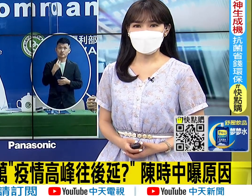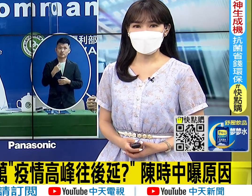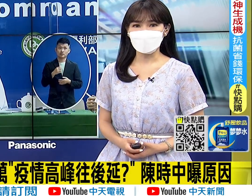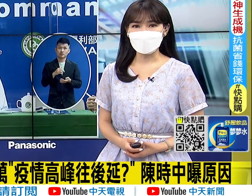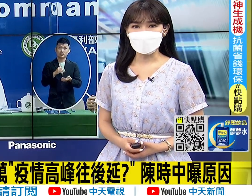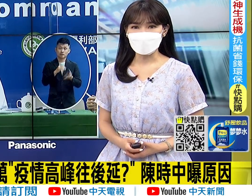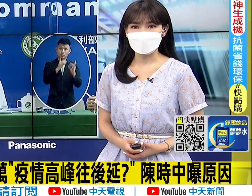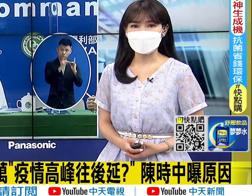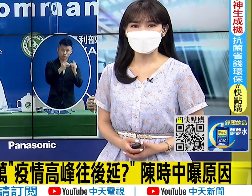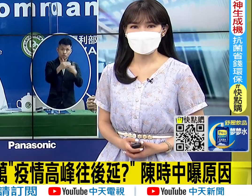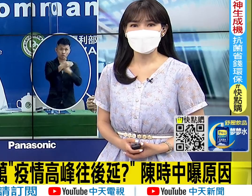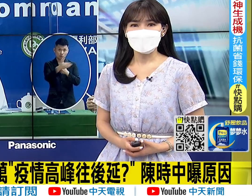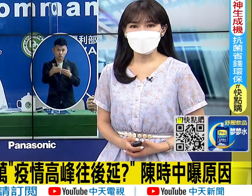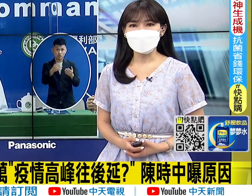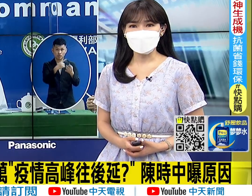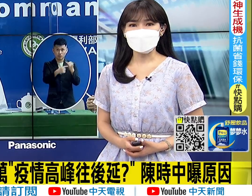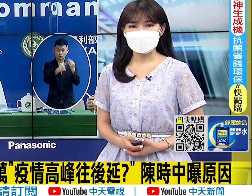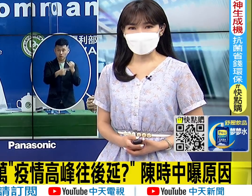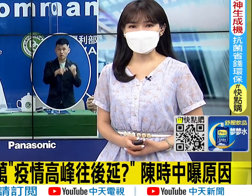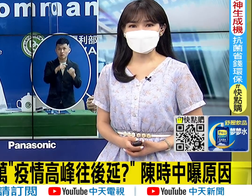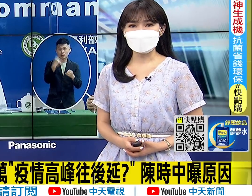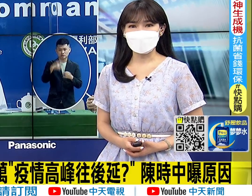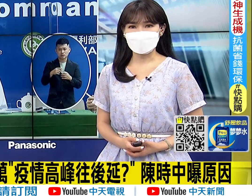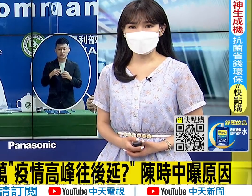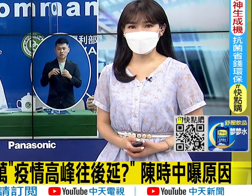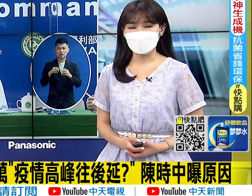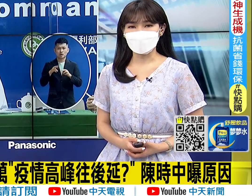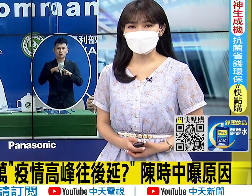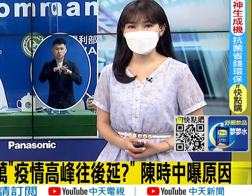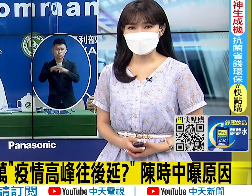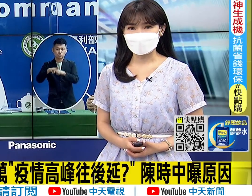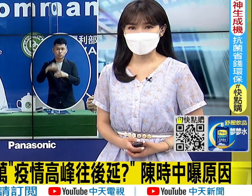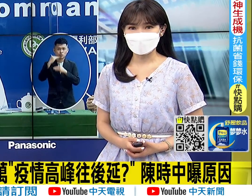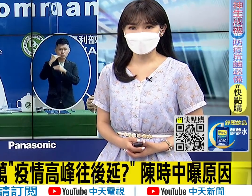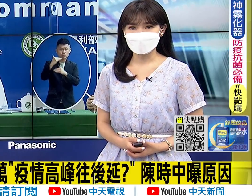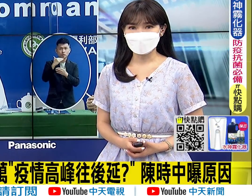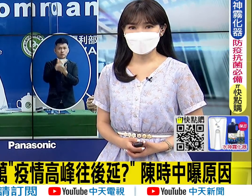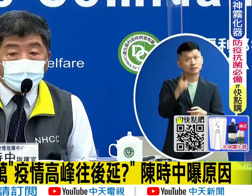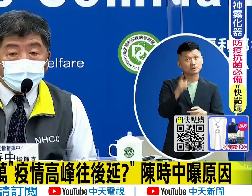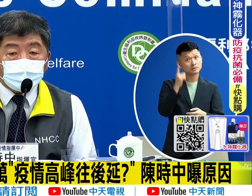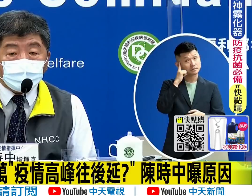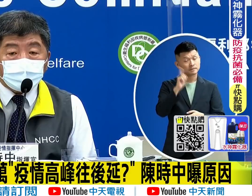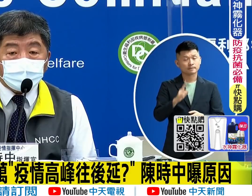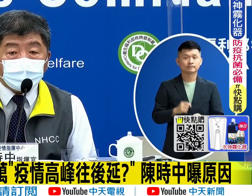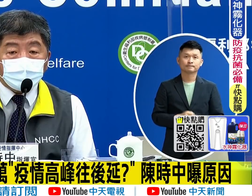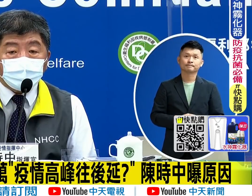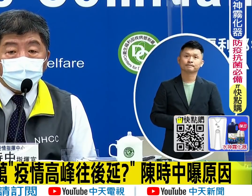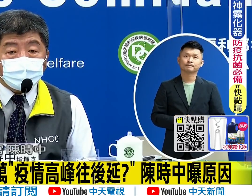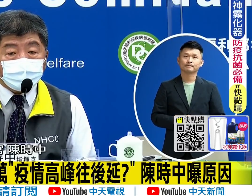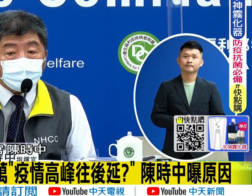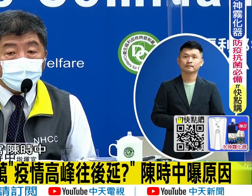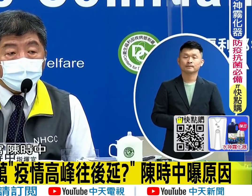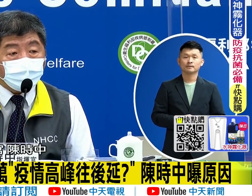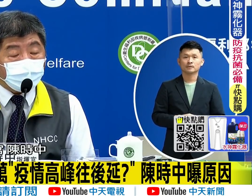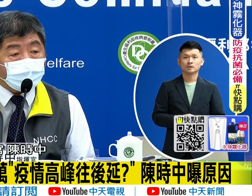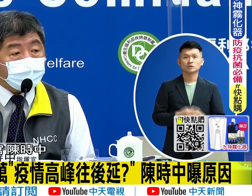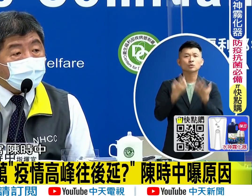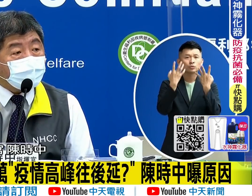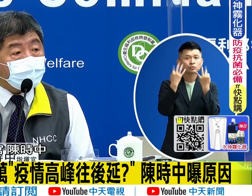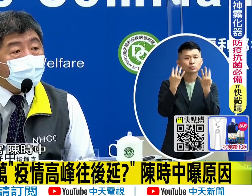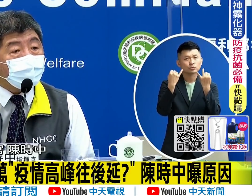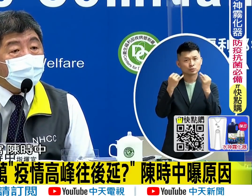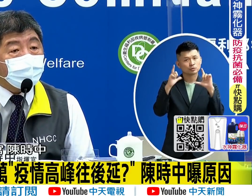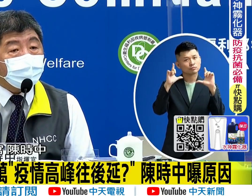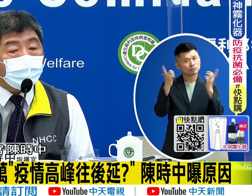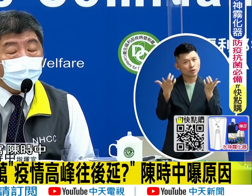情看来没有暴冲的样子，所以没有一下子要把社会的管制加严。 这个都是根据一个数学模